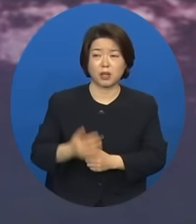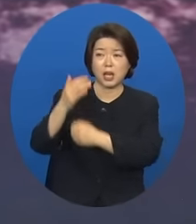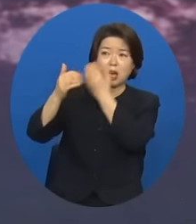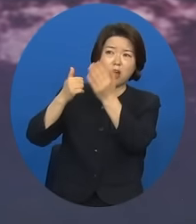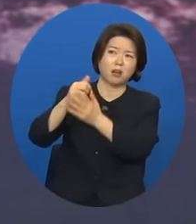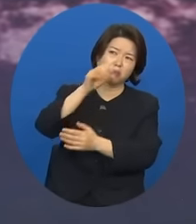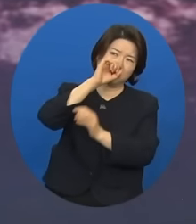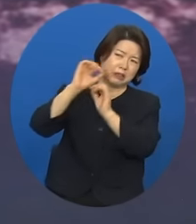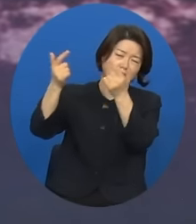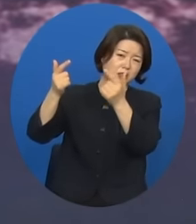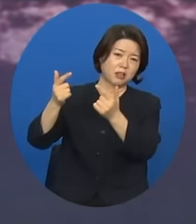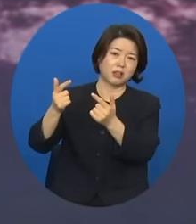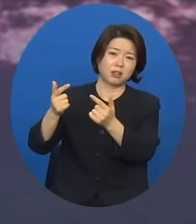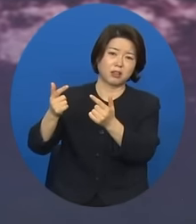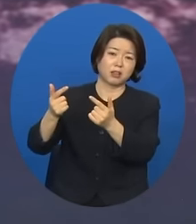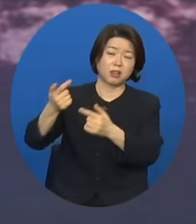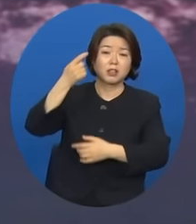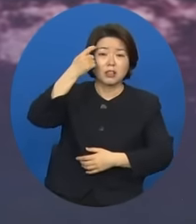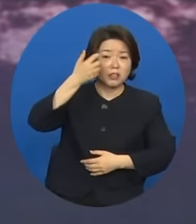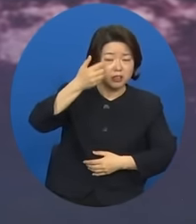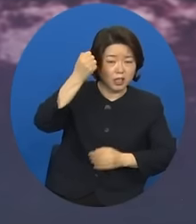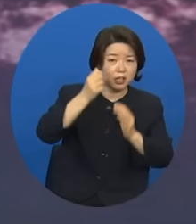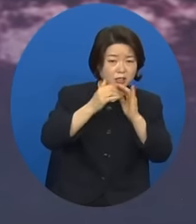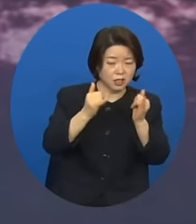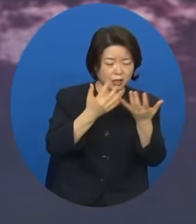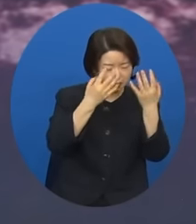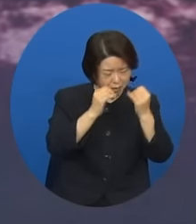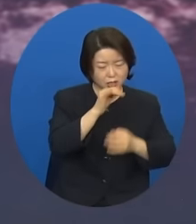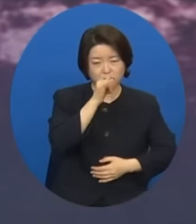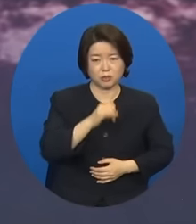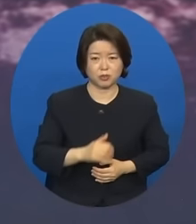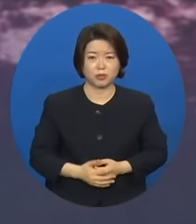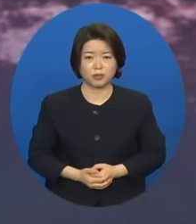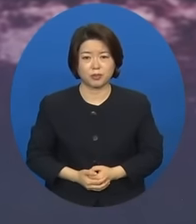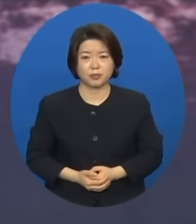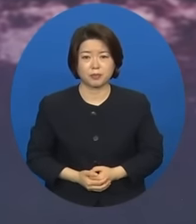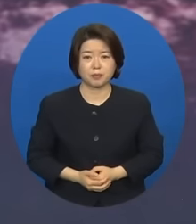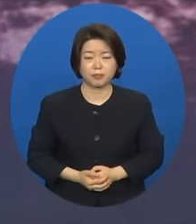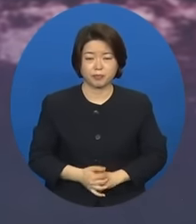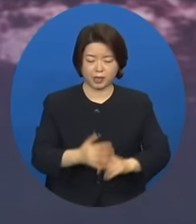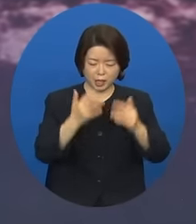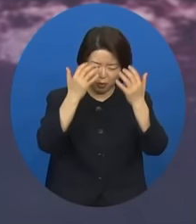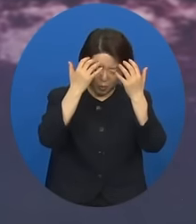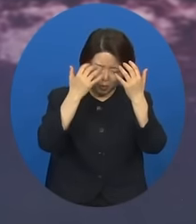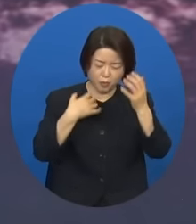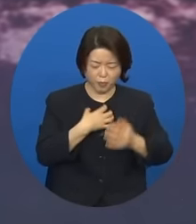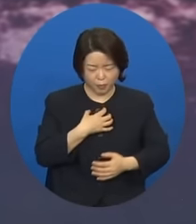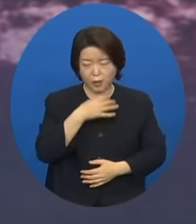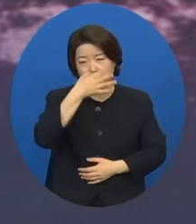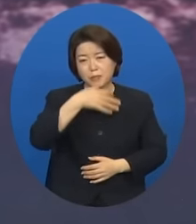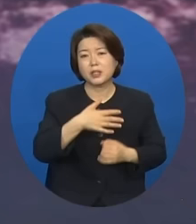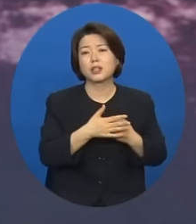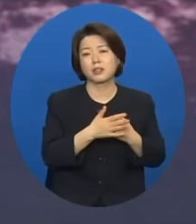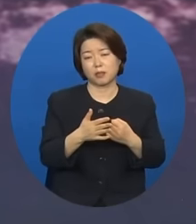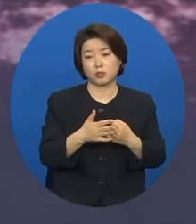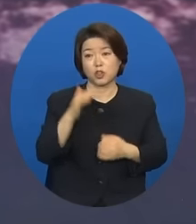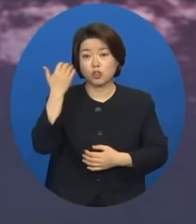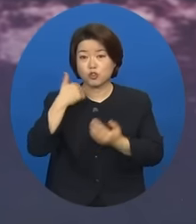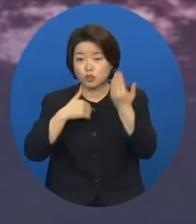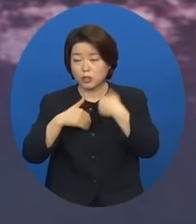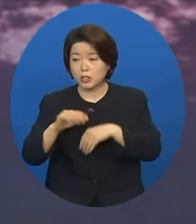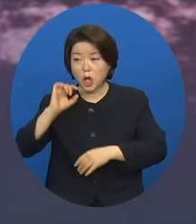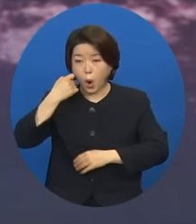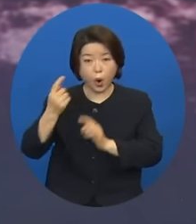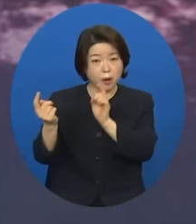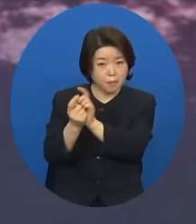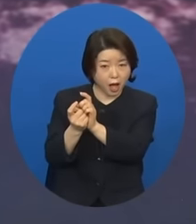선하시다 않다 그런 분들이 굉장히 많아요 고통 때문에 그렇습니다 누구나 어려움을 당하면